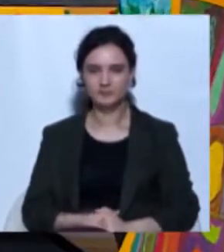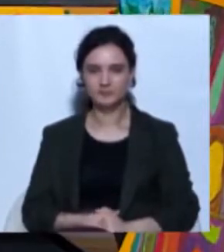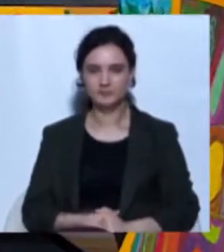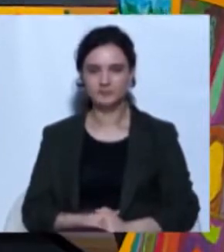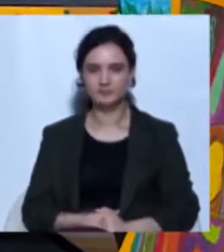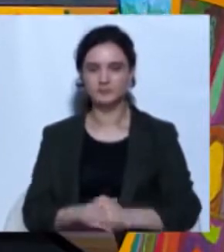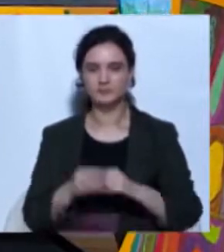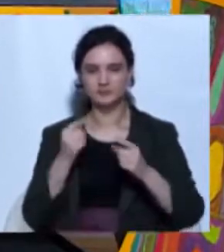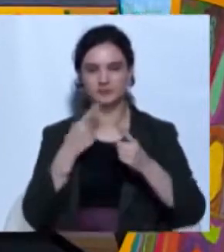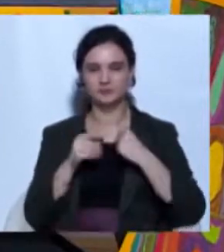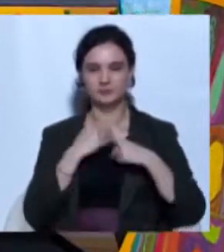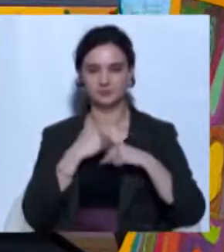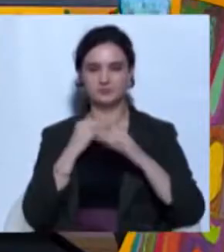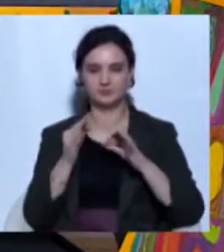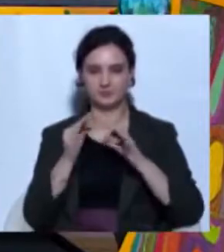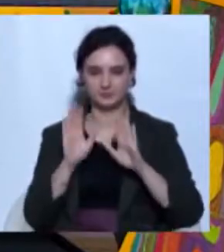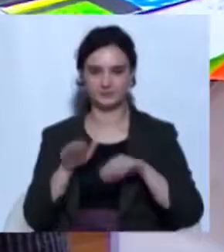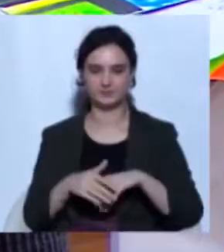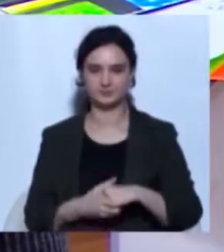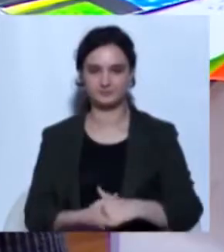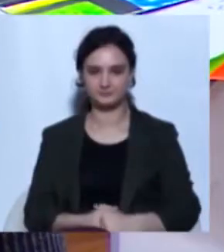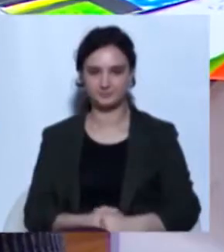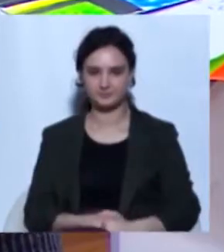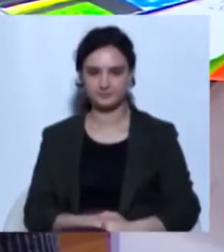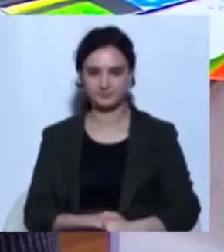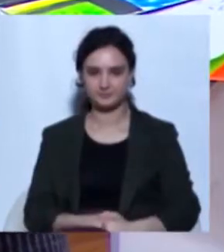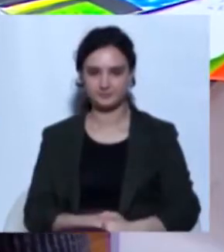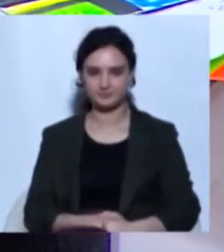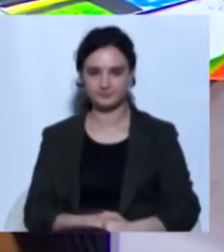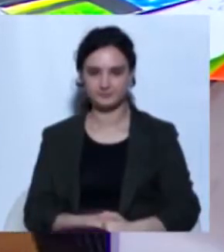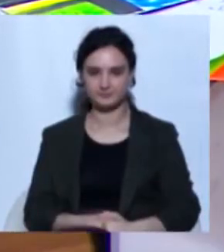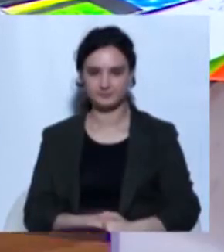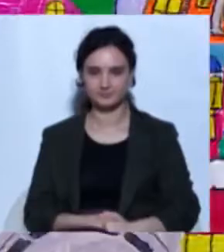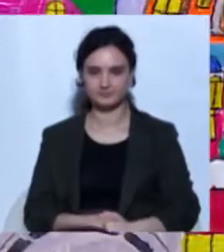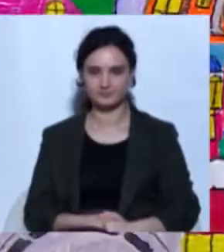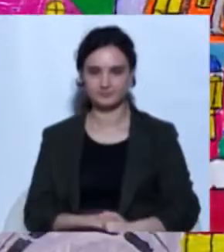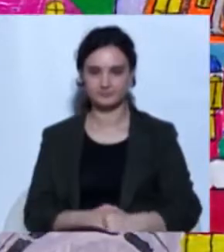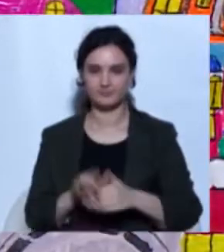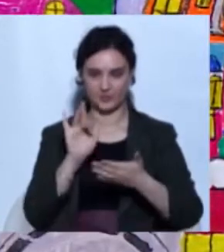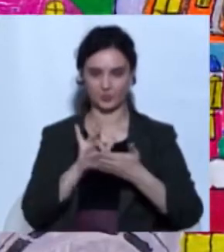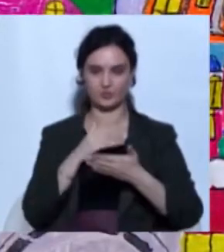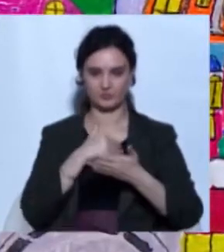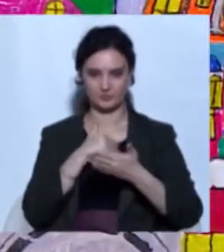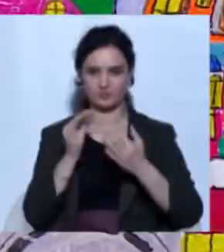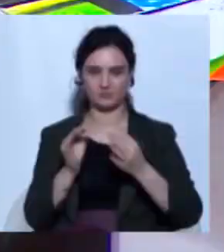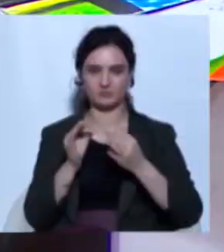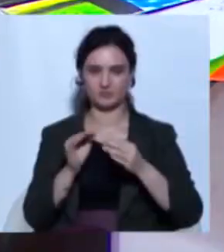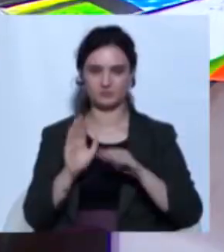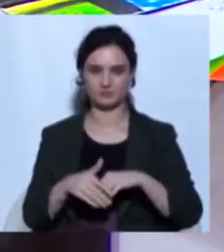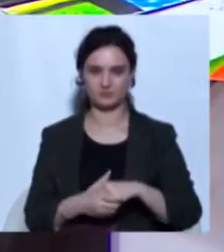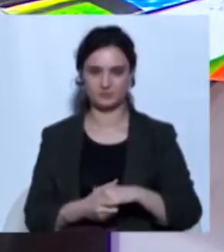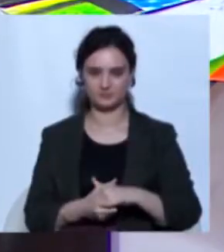ცოტა ხანერეთ მინდოდა მაგრამ არ ხშვს ცით როგორ მინდოდა რომ ესეც შუაში მოხვედრილიყო მაგრამ არ